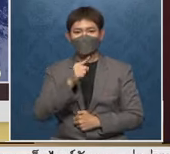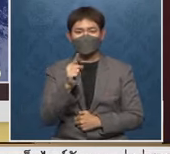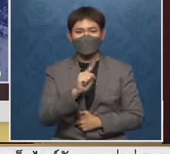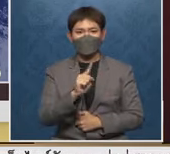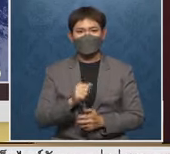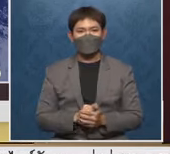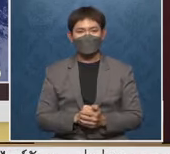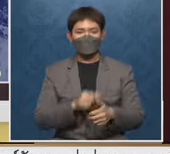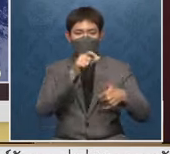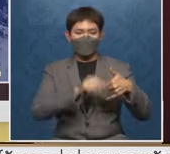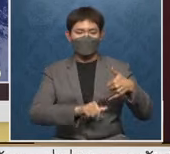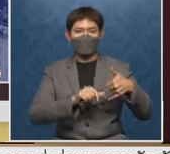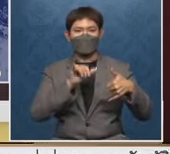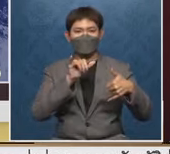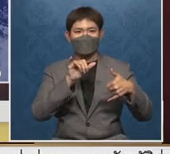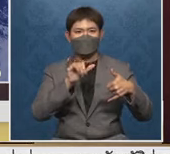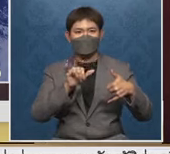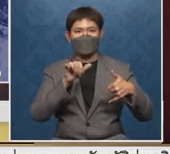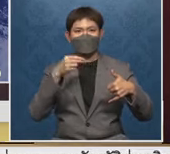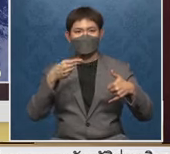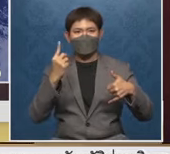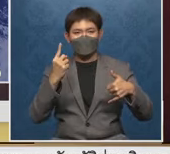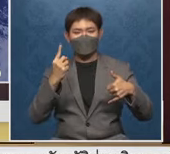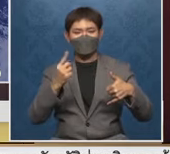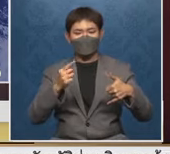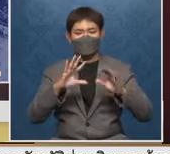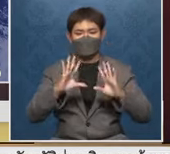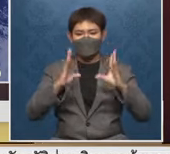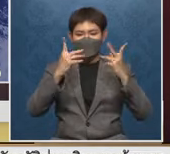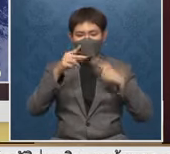ฮายีสุหลงโตมีนาเป็นคนสาบสูญและสั่งได้รับคำร้อง